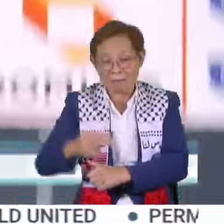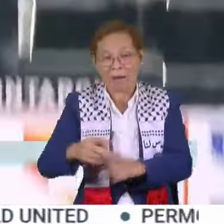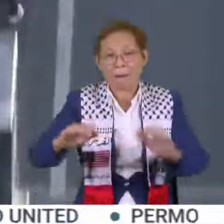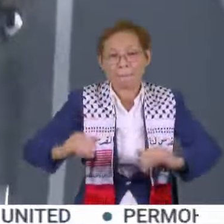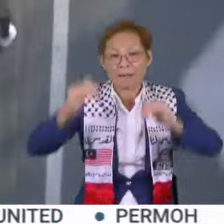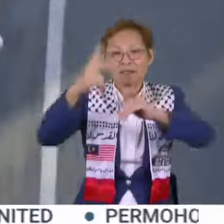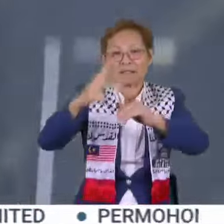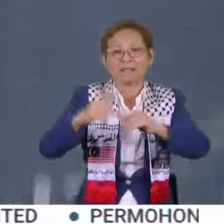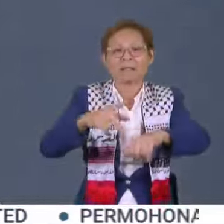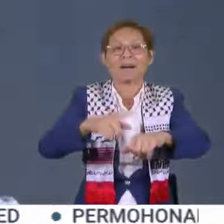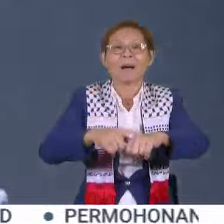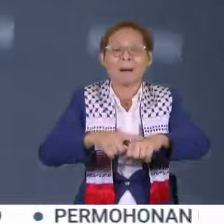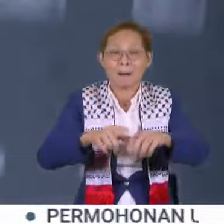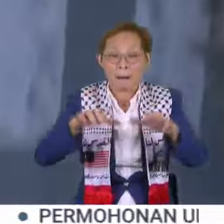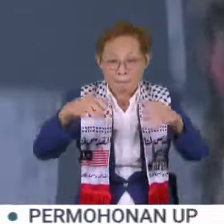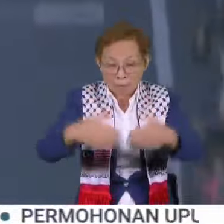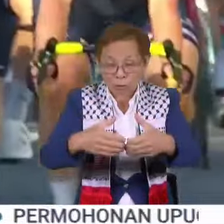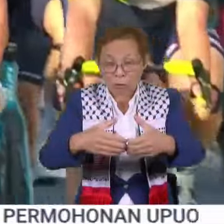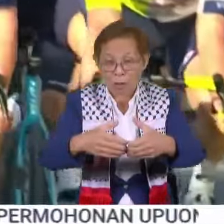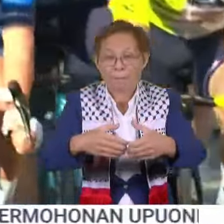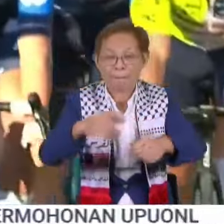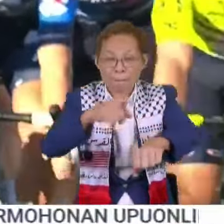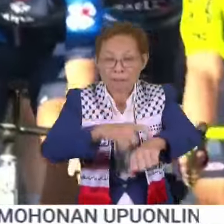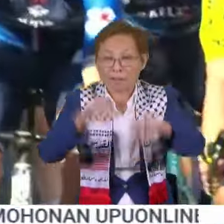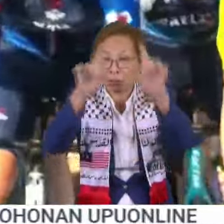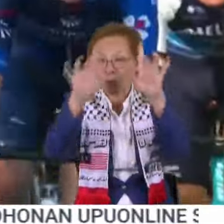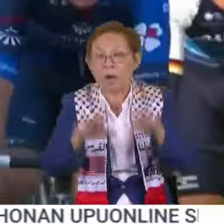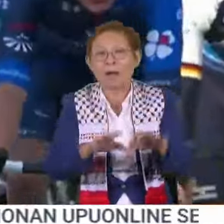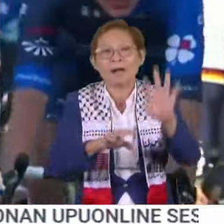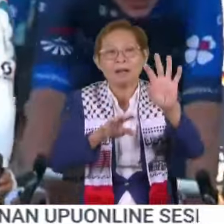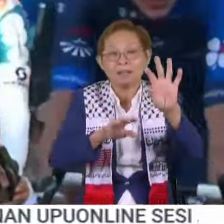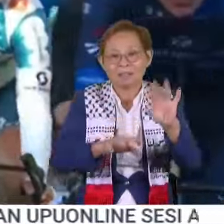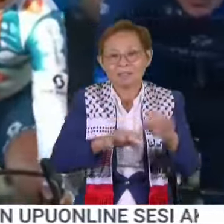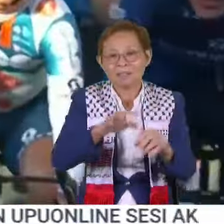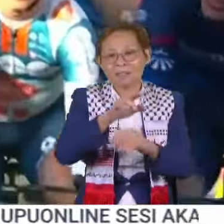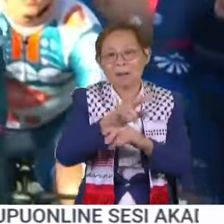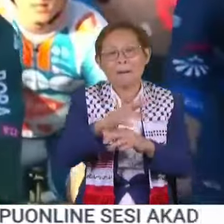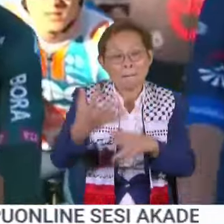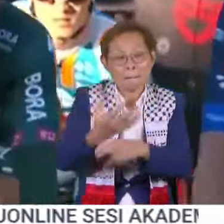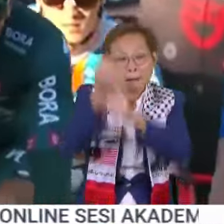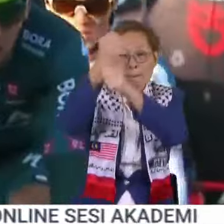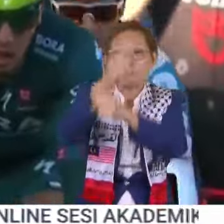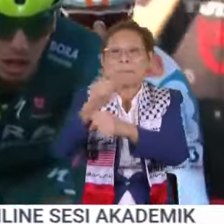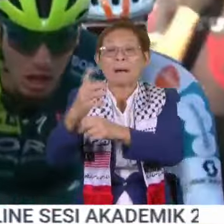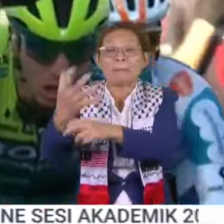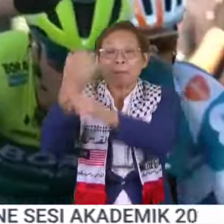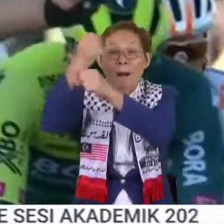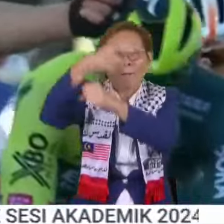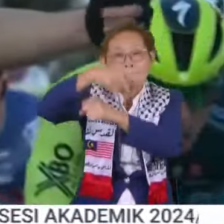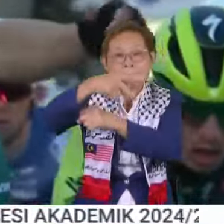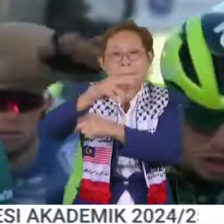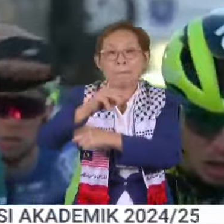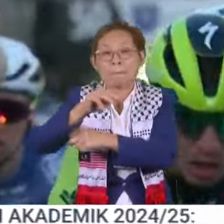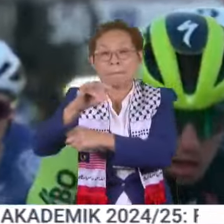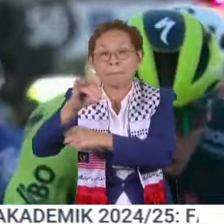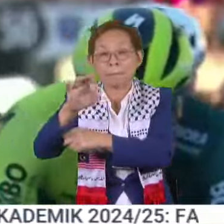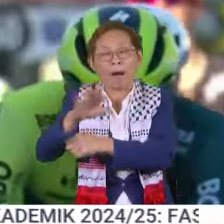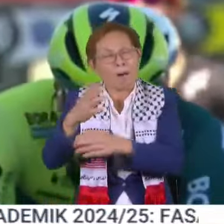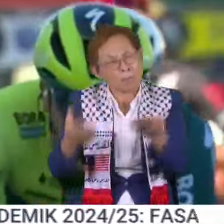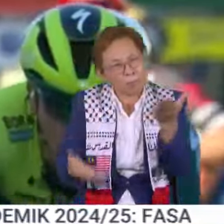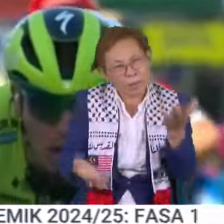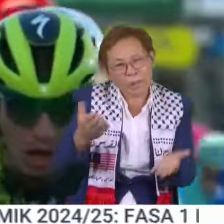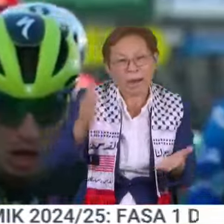masa berpasukan sepanjang 26.9 km dengan bekas pemenang Primoz Roglic dan Remco Evenepoel